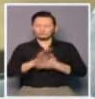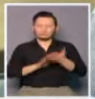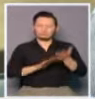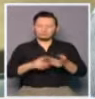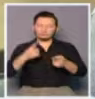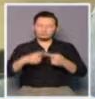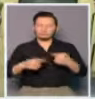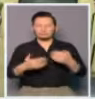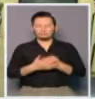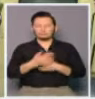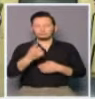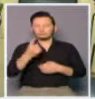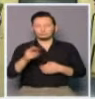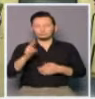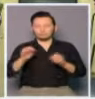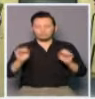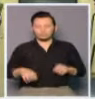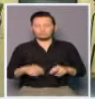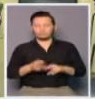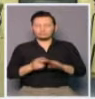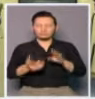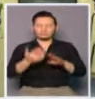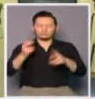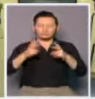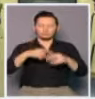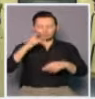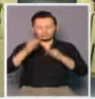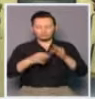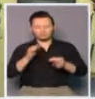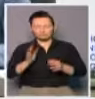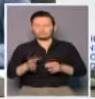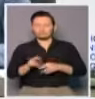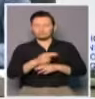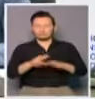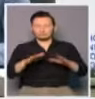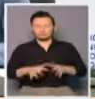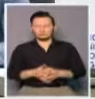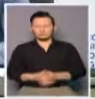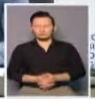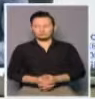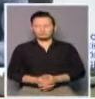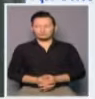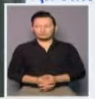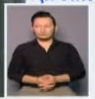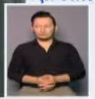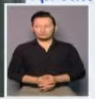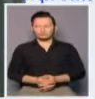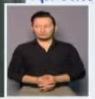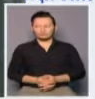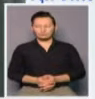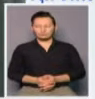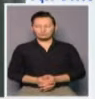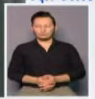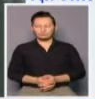новой поликлиники с 1 января. До этого он будет осматриваться и принимать лечение в прежней поликлинике.